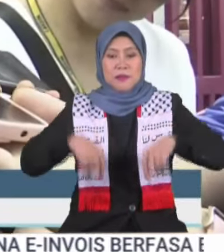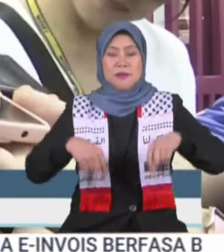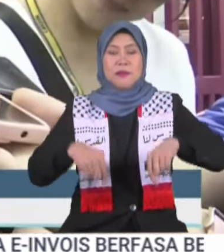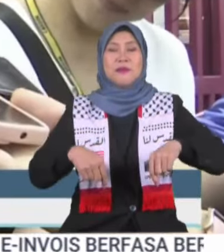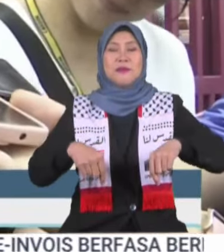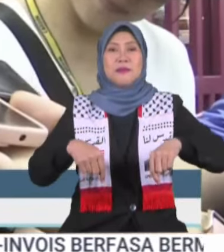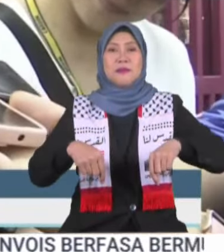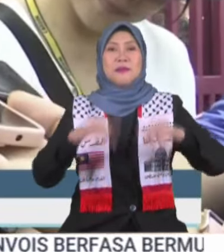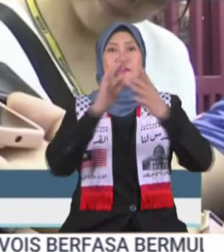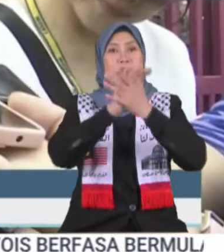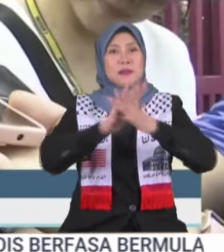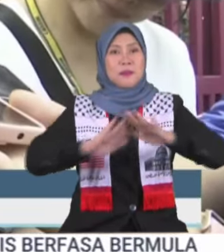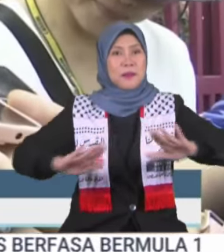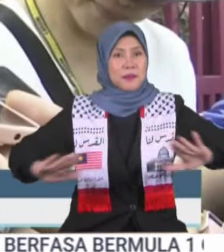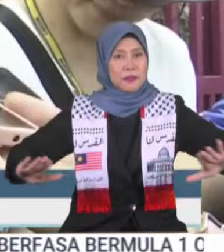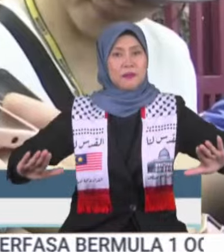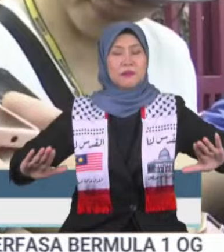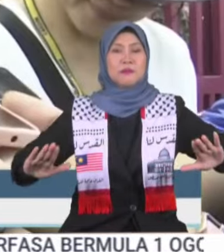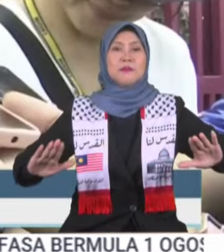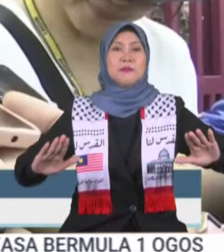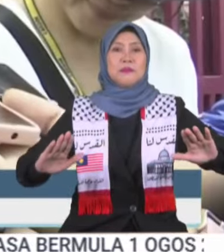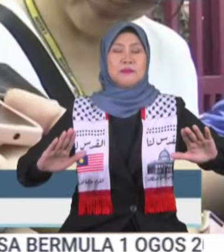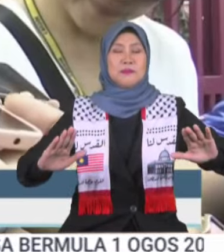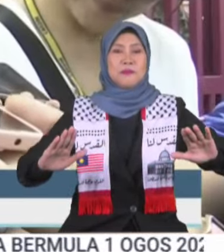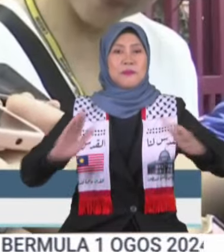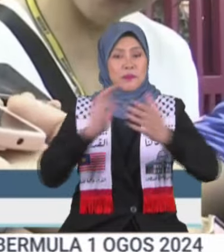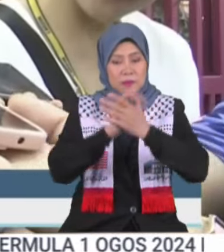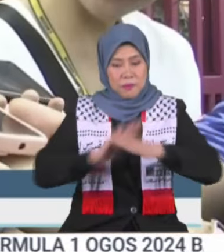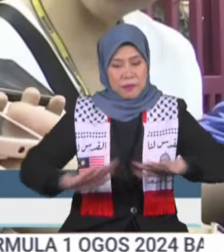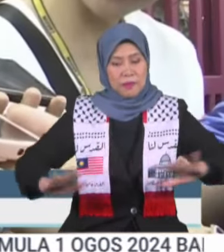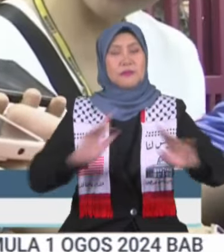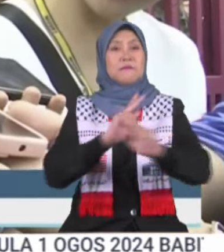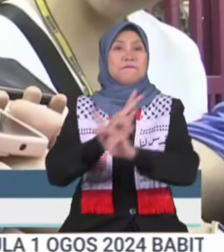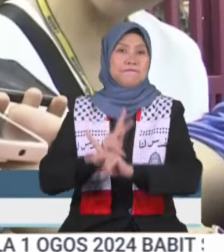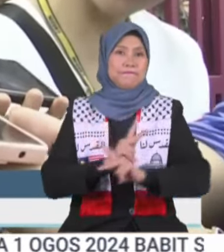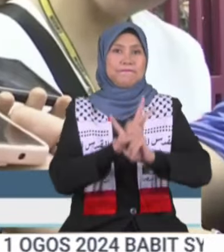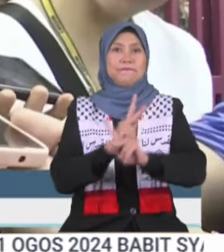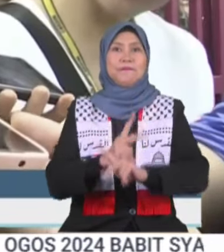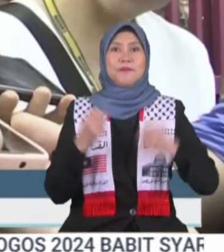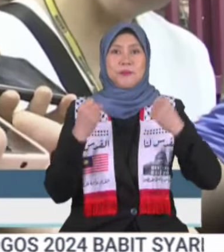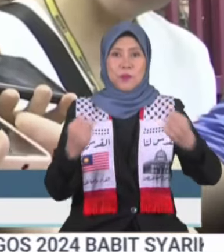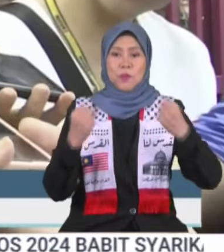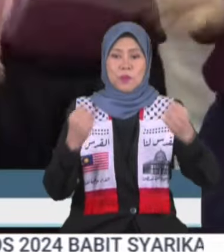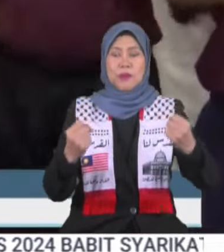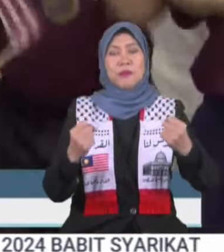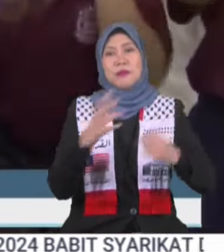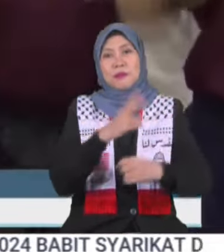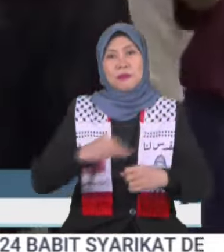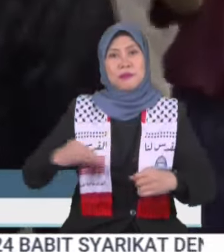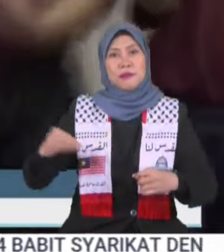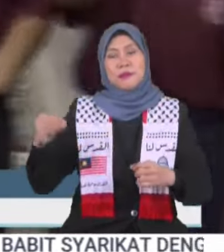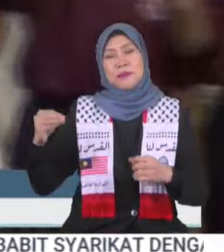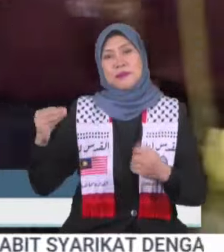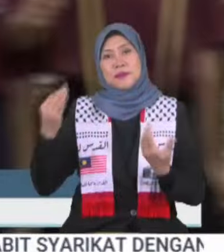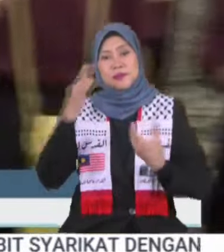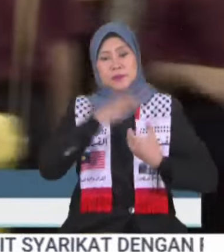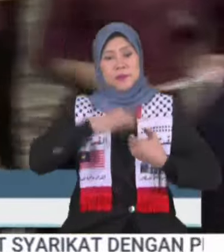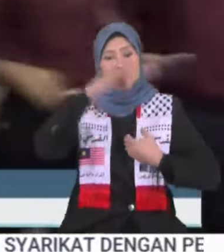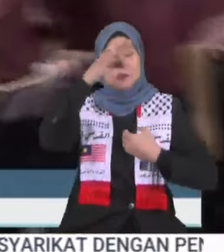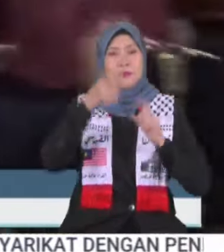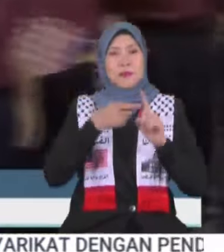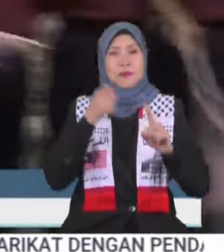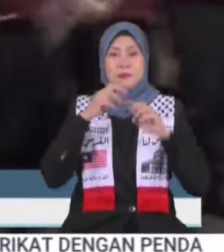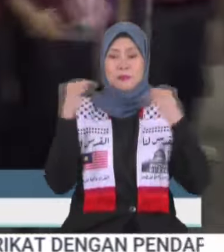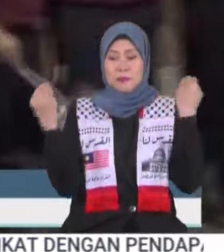ini keselamatan yang begitu kukuh yang begitu utuh dan kesejahteraan yang dialami dan dijiwai oleh